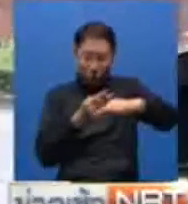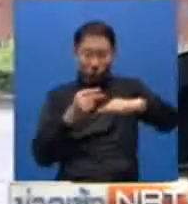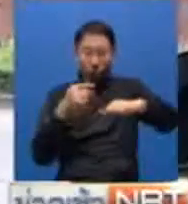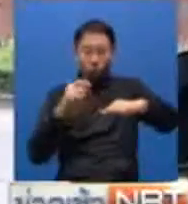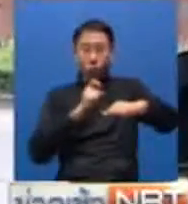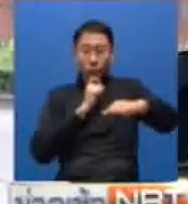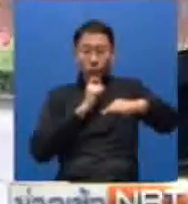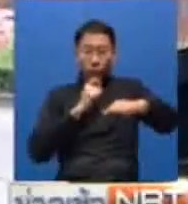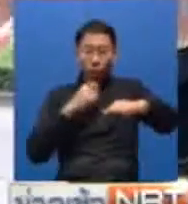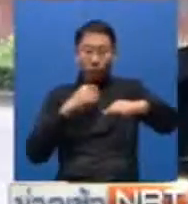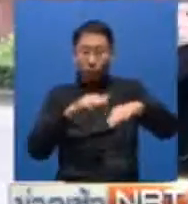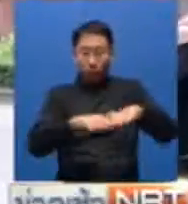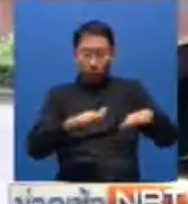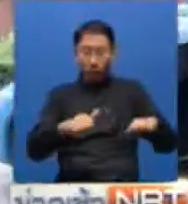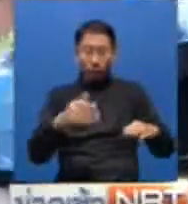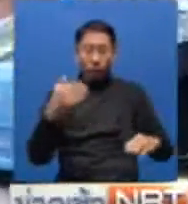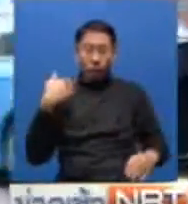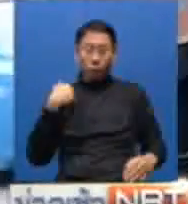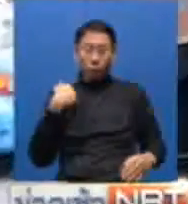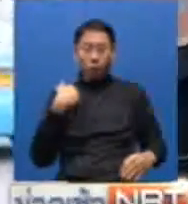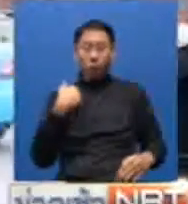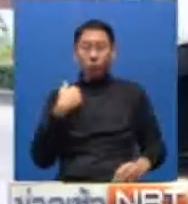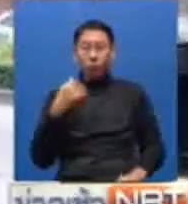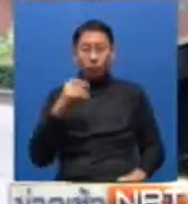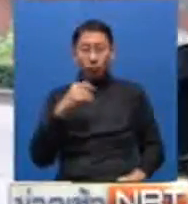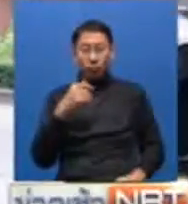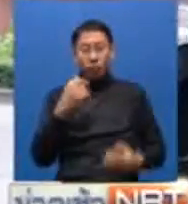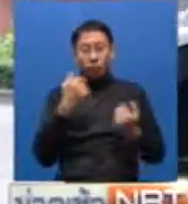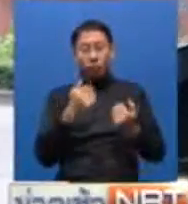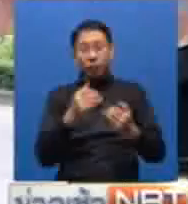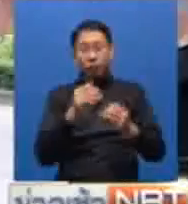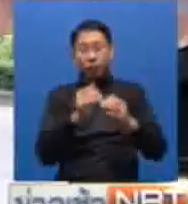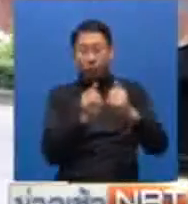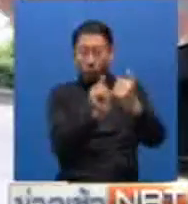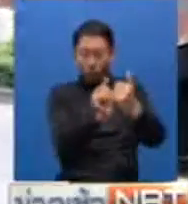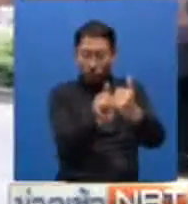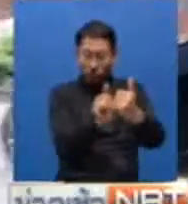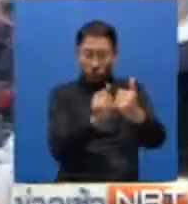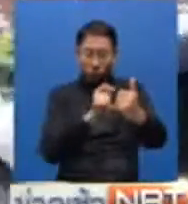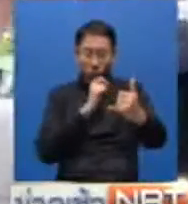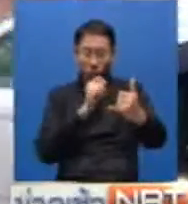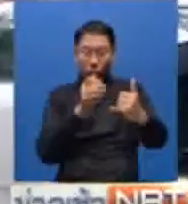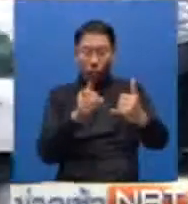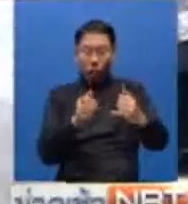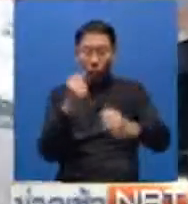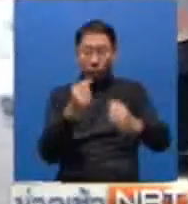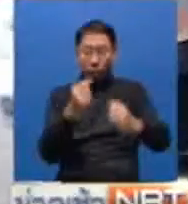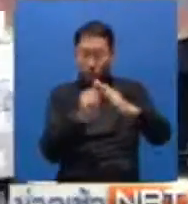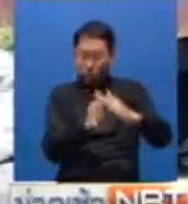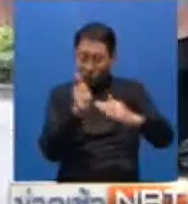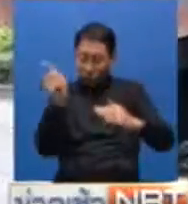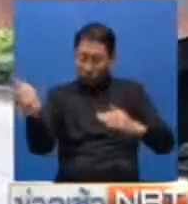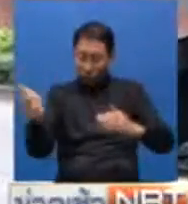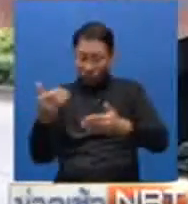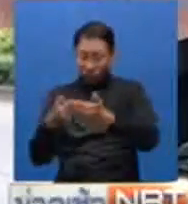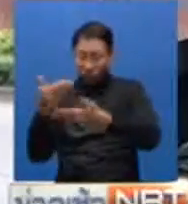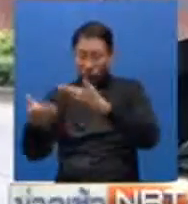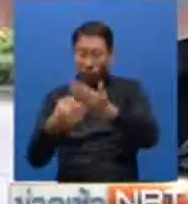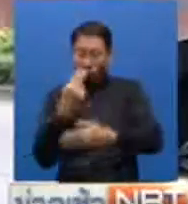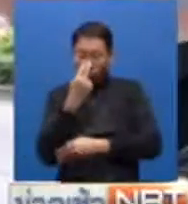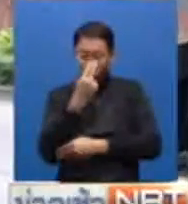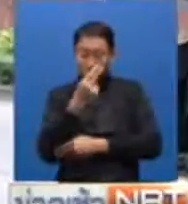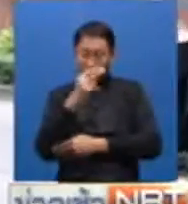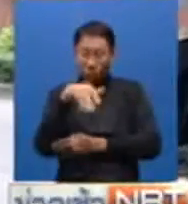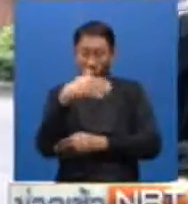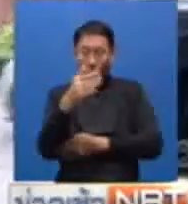เผื่อจะมีเด็กอยู่ในรถมีคนนั่งข้างๆคนขับอยู่ในรถคนขับอาจจะไปซื้อของซื้ออะไรอย่างเงี้ยเราก็ดูก่อน